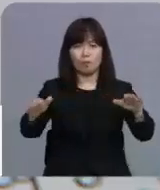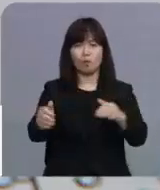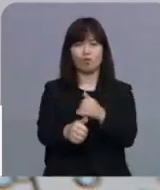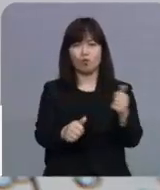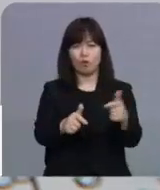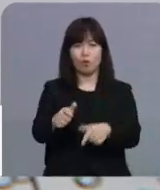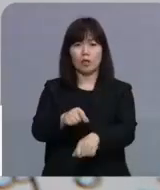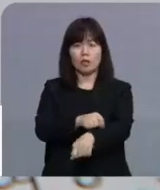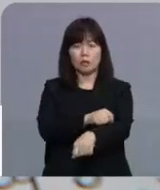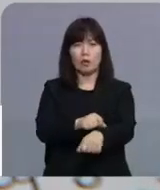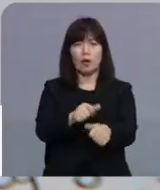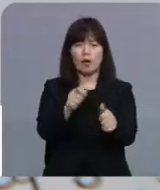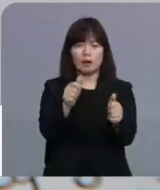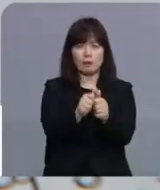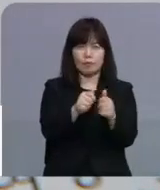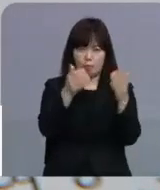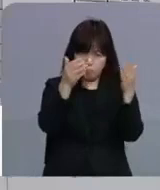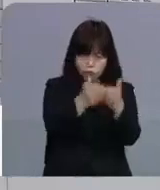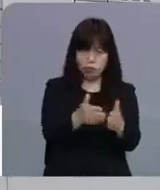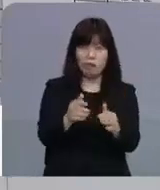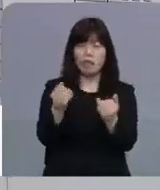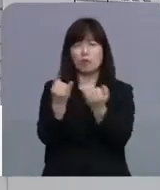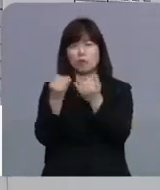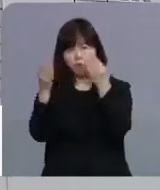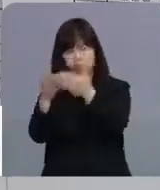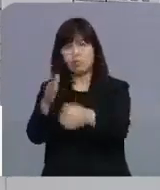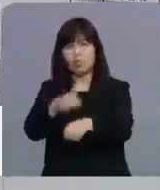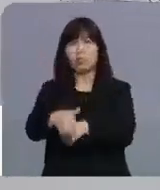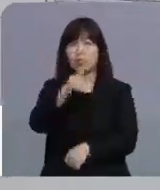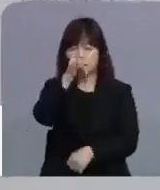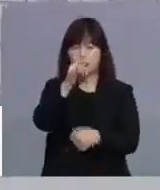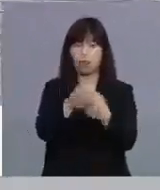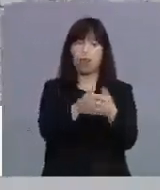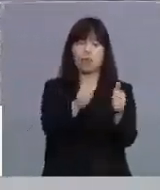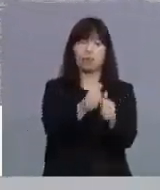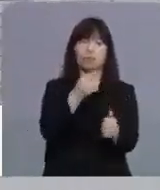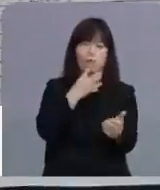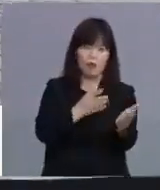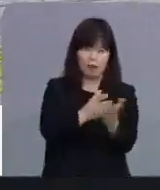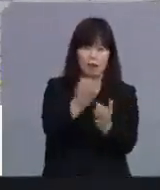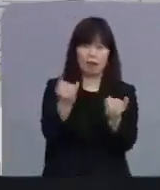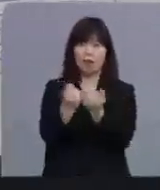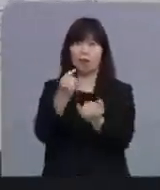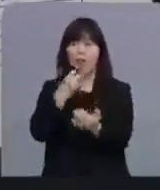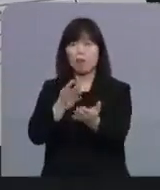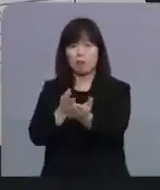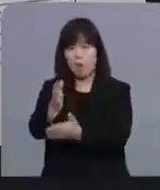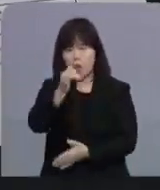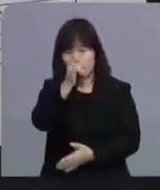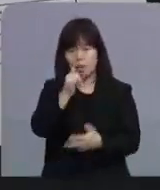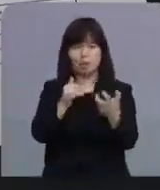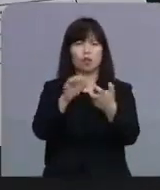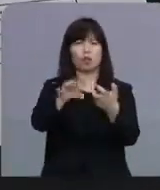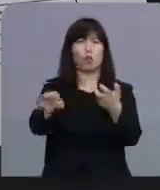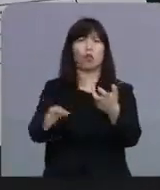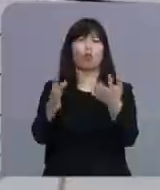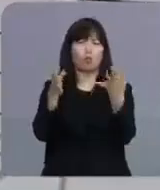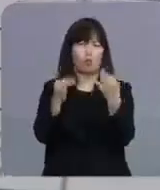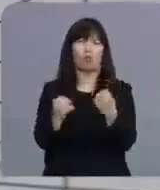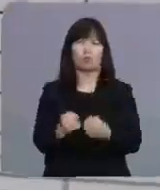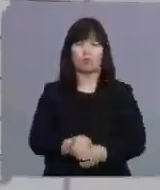특정 성별에 편중돼 있었고 남성 또는 여성 으로만 이루어진 위원회 도 이런 곳이 넘었습니다